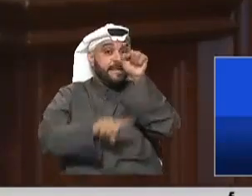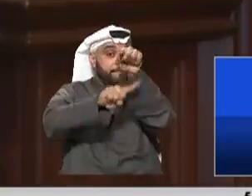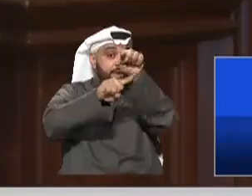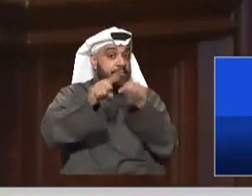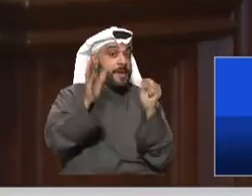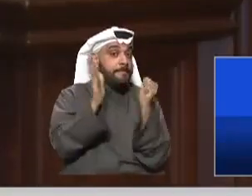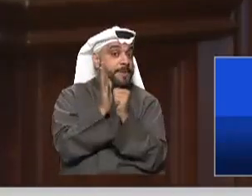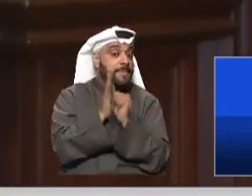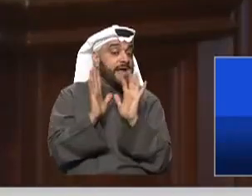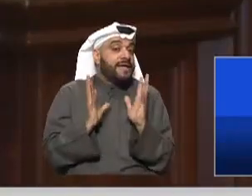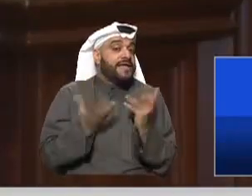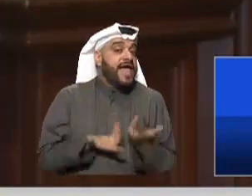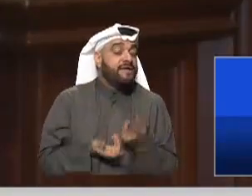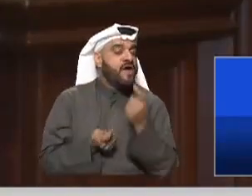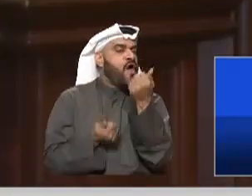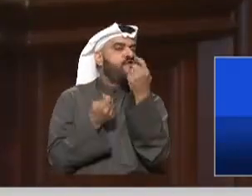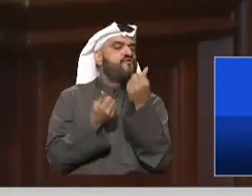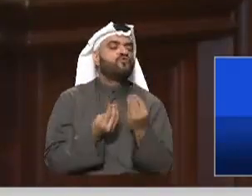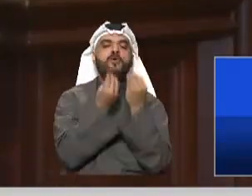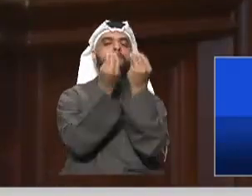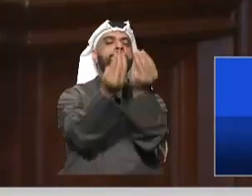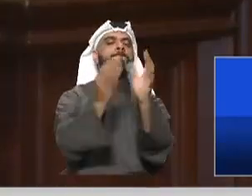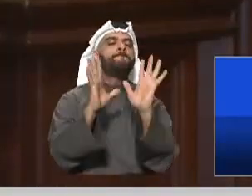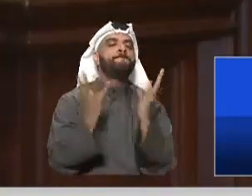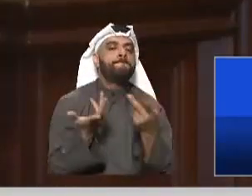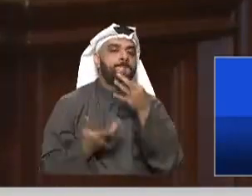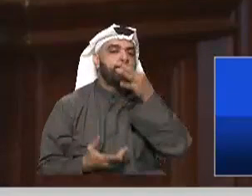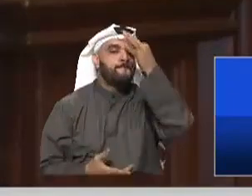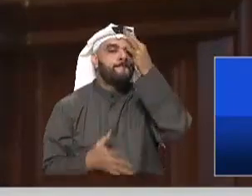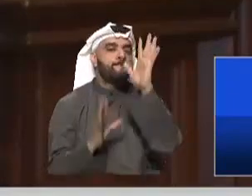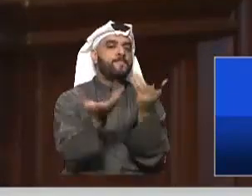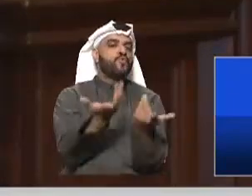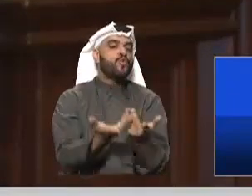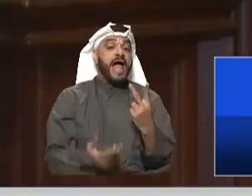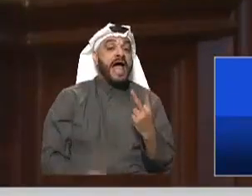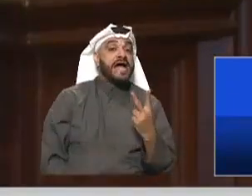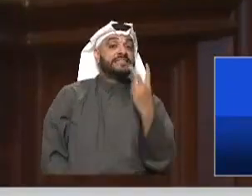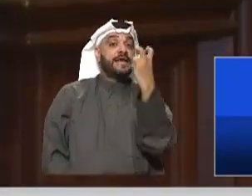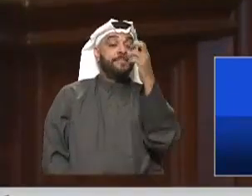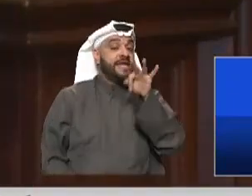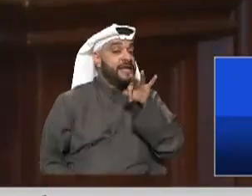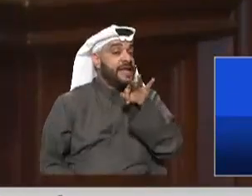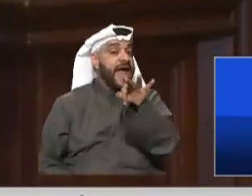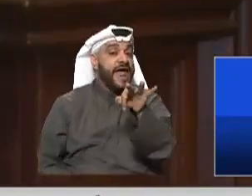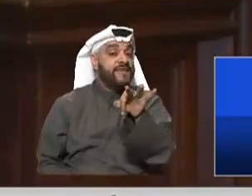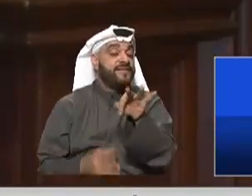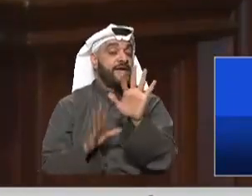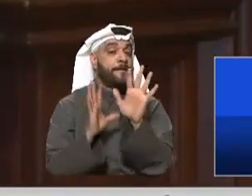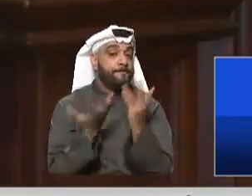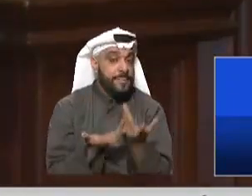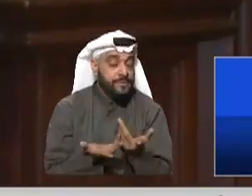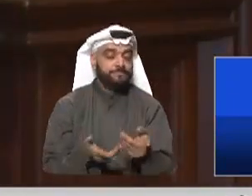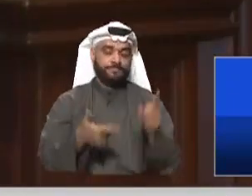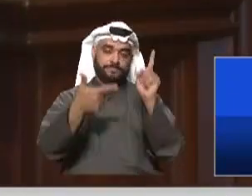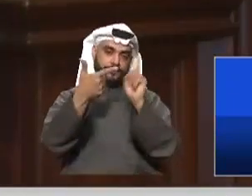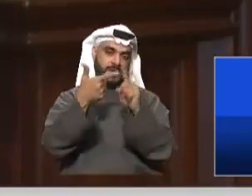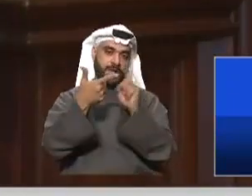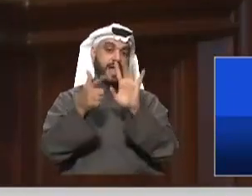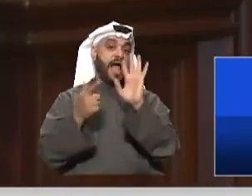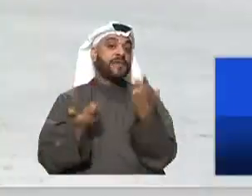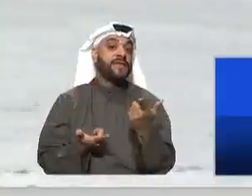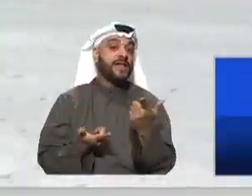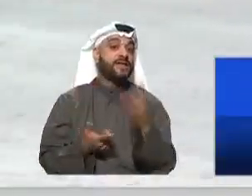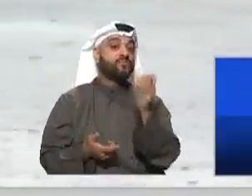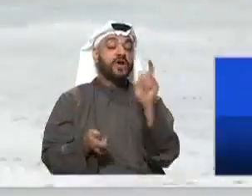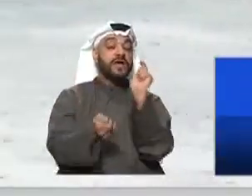التمويل عن طريق البنك الائتمان بالنسبه حق الدفعه الاولى 70,000 وقضيه ثانيه لقضيه ابراهيم